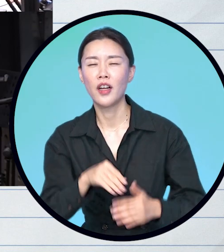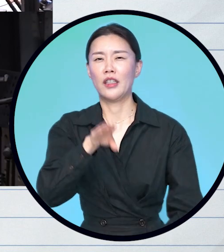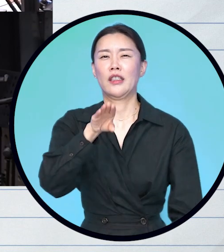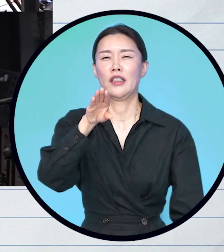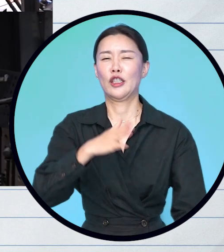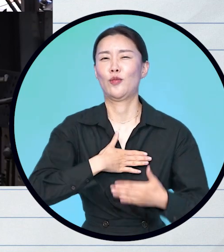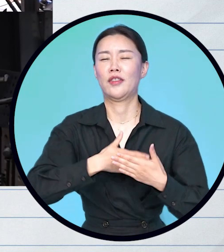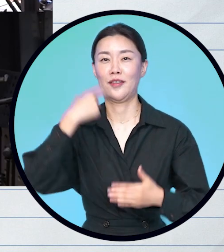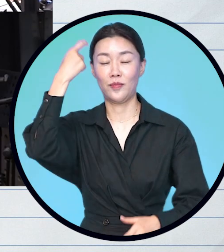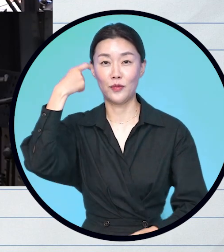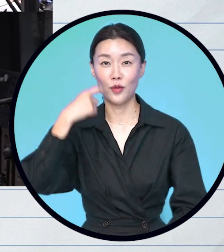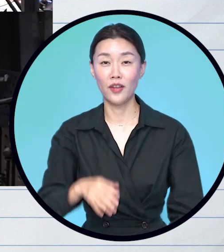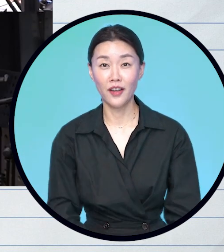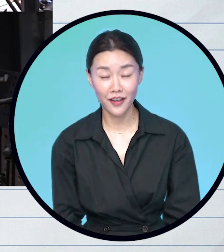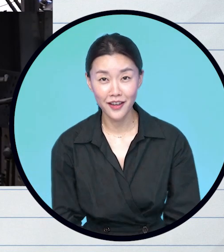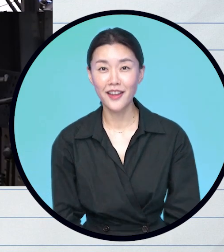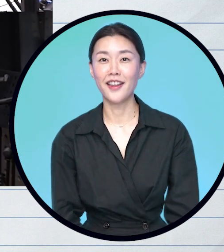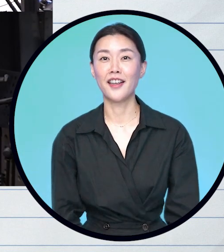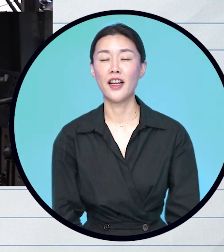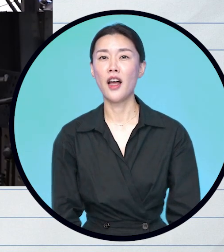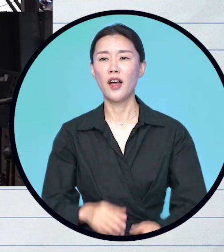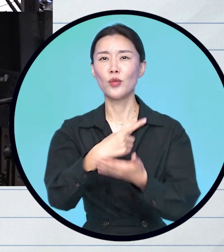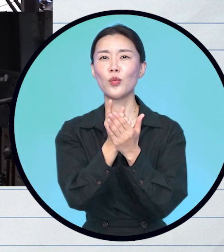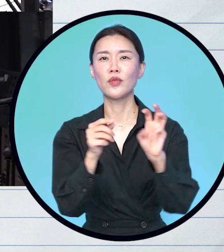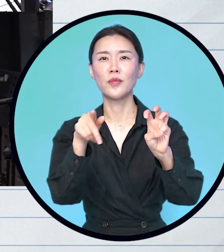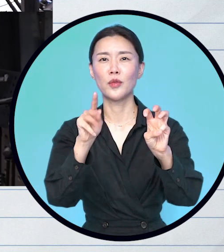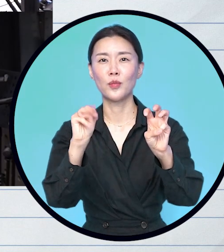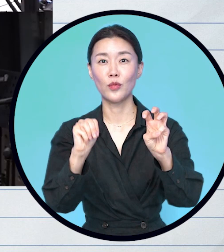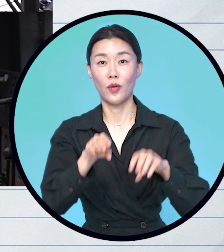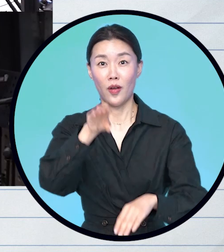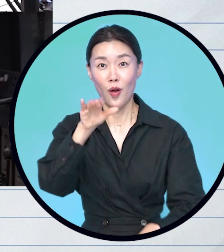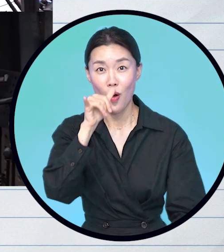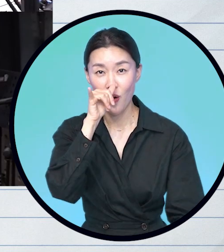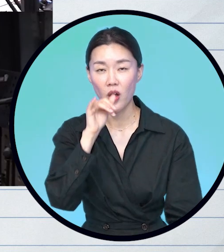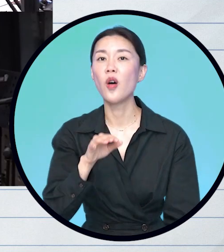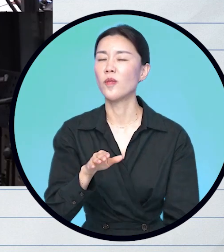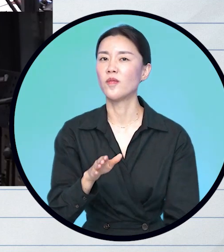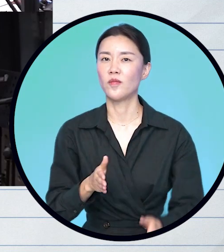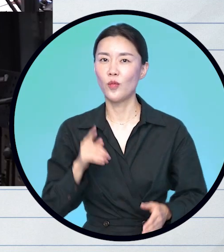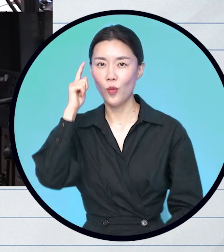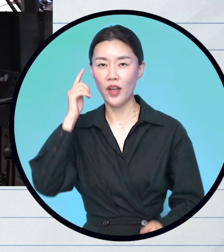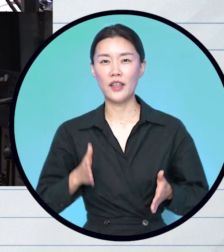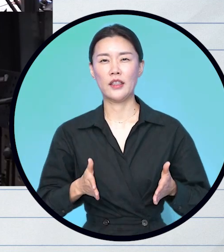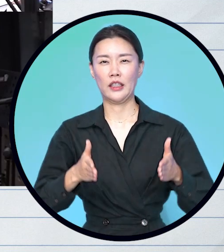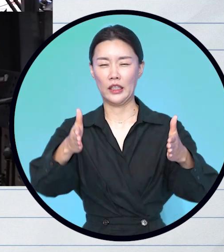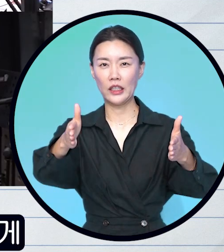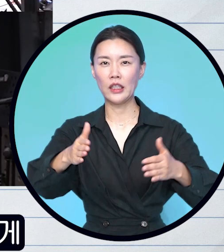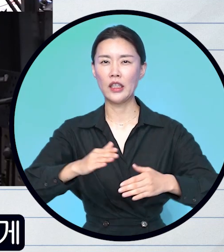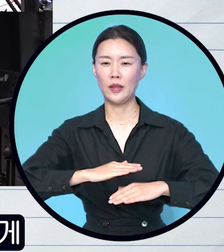불안함. 흔들리는 불안함. 맞지. 30km인데 흔들려요? 야, 그 길이 되게 네. 안전한